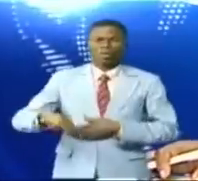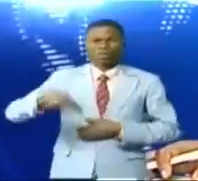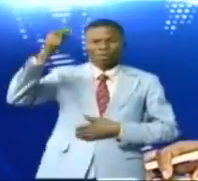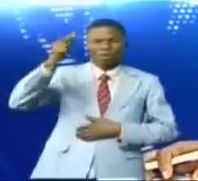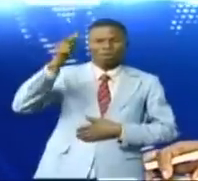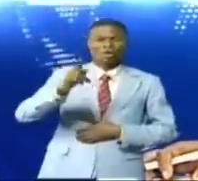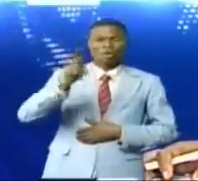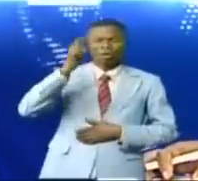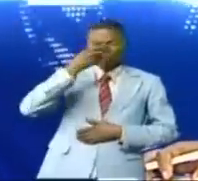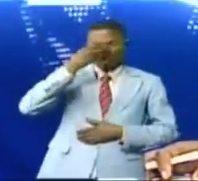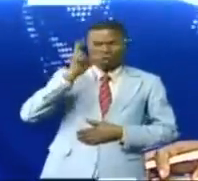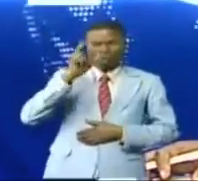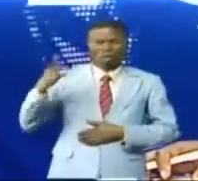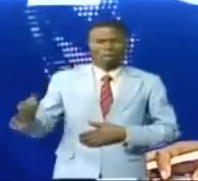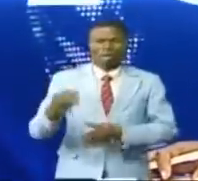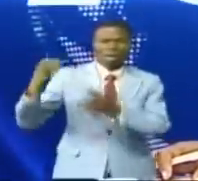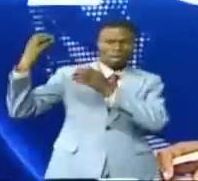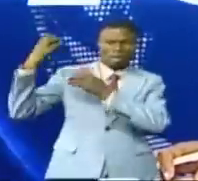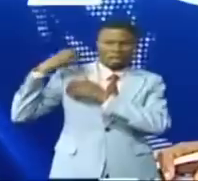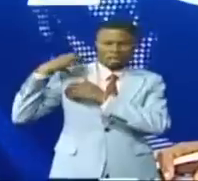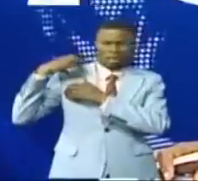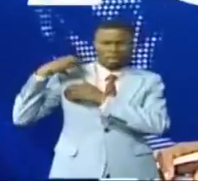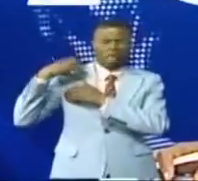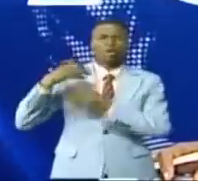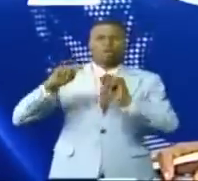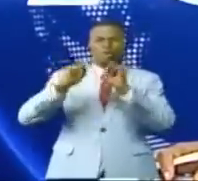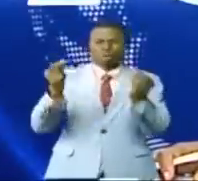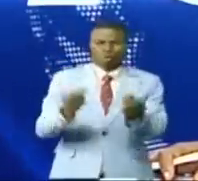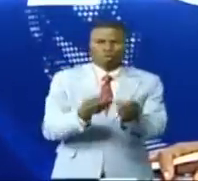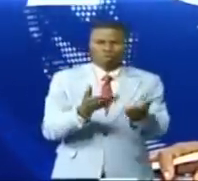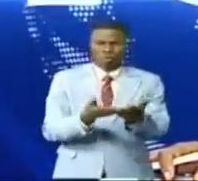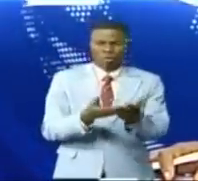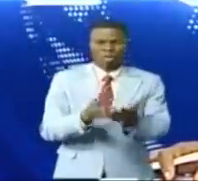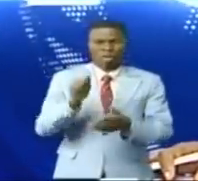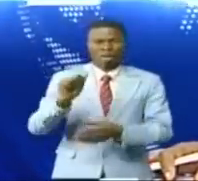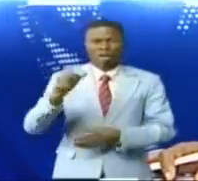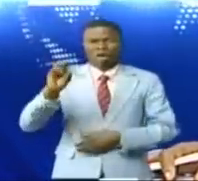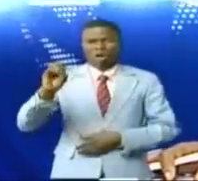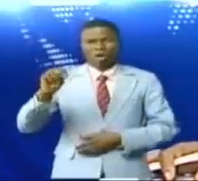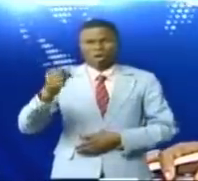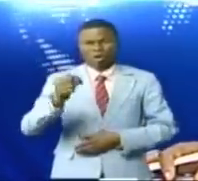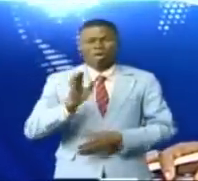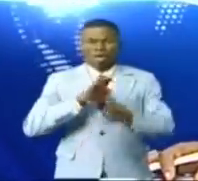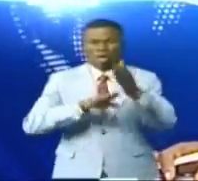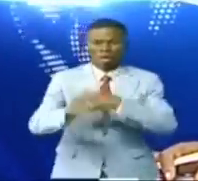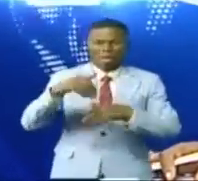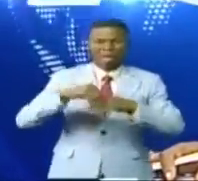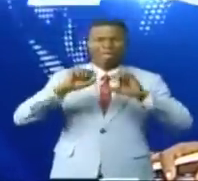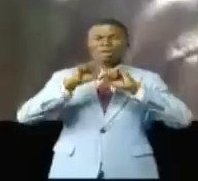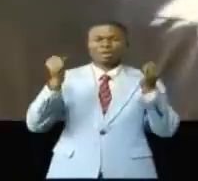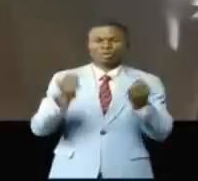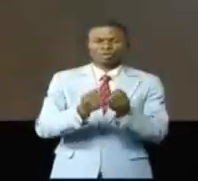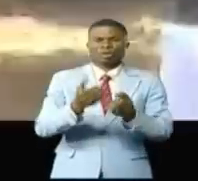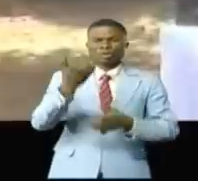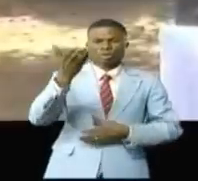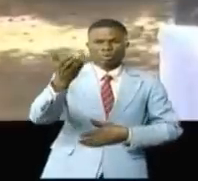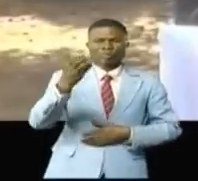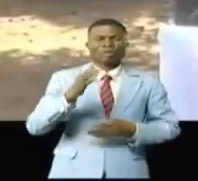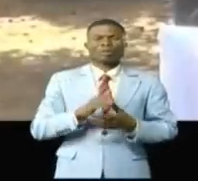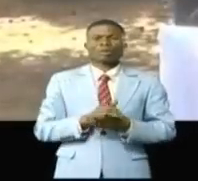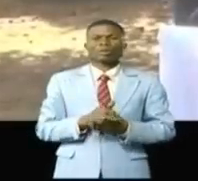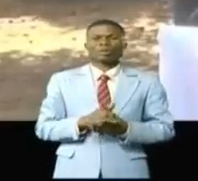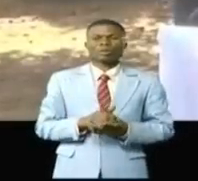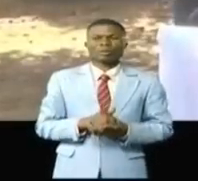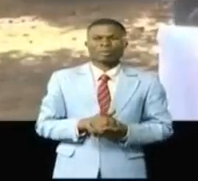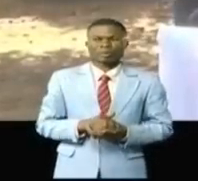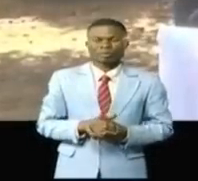Kivu ont été prises en charge par des structures pour leur réintégration sociale. Lancement